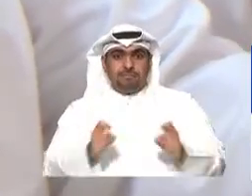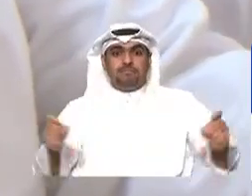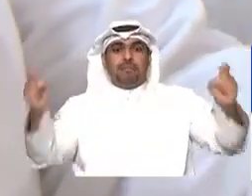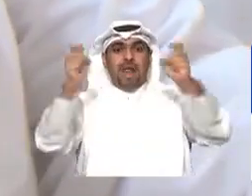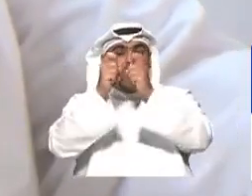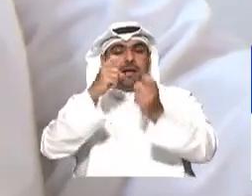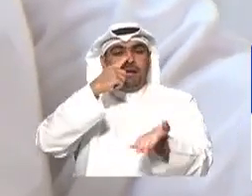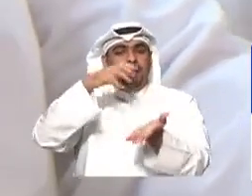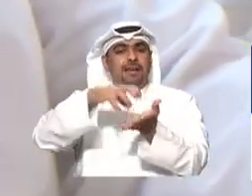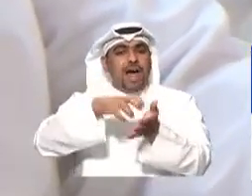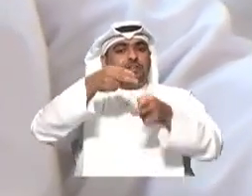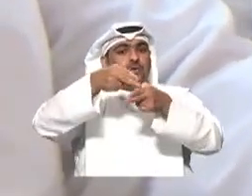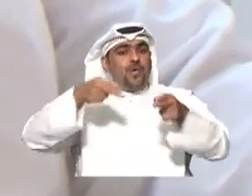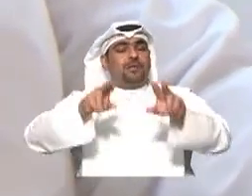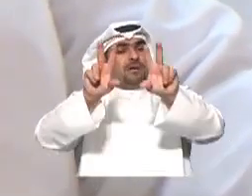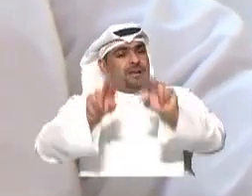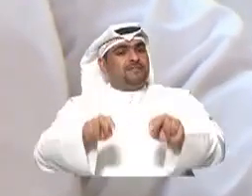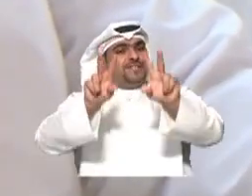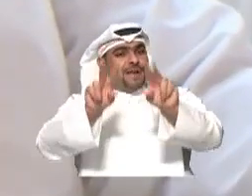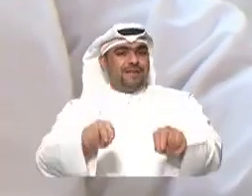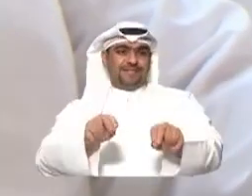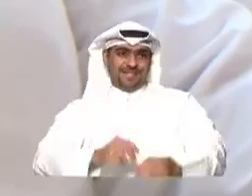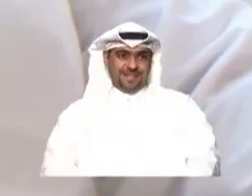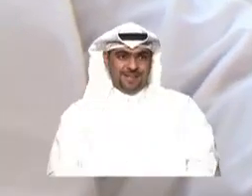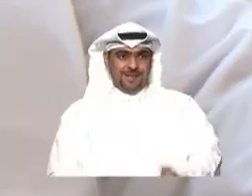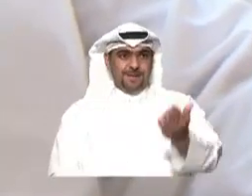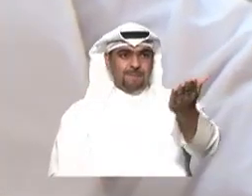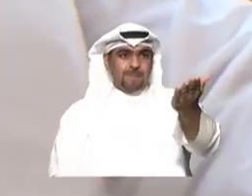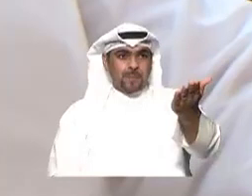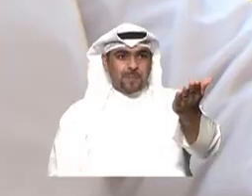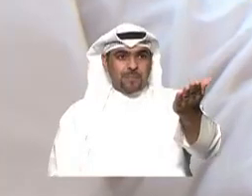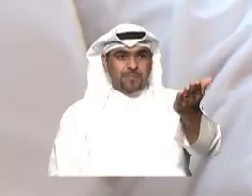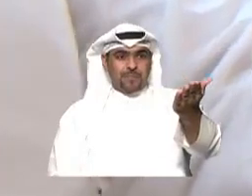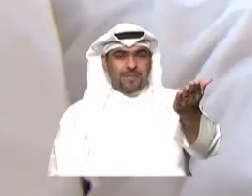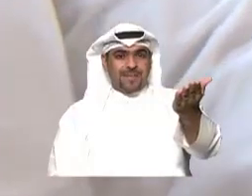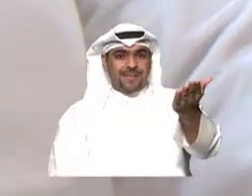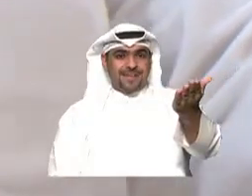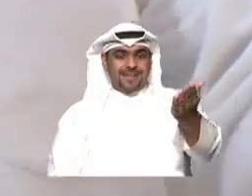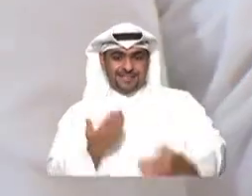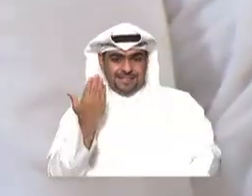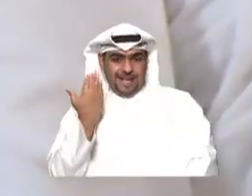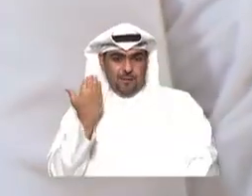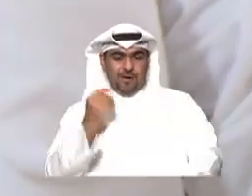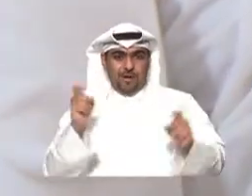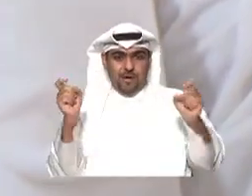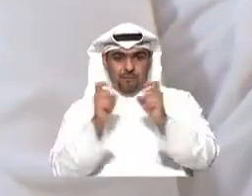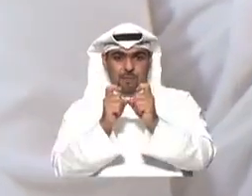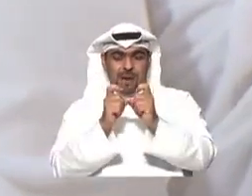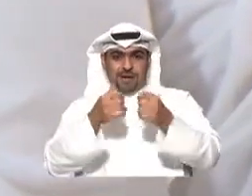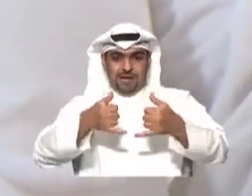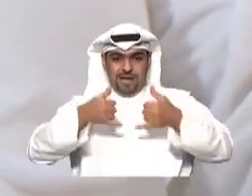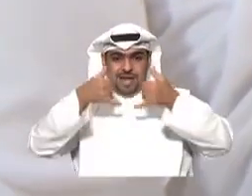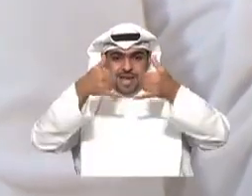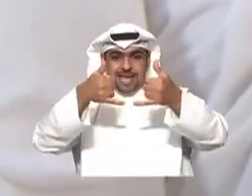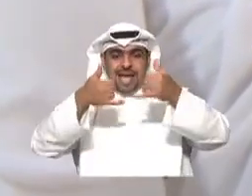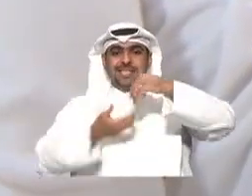حاشنا ضغط مباريات بشكل كبير، حتى يمكن اللعبة الأخيرة لعبنا كأس الاتحاد الآسيوي ما مدانا نرتاح